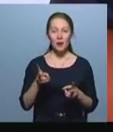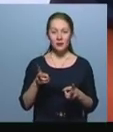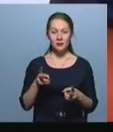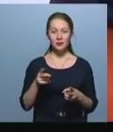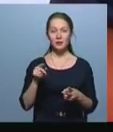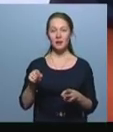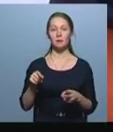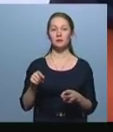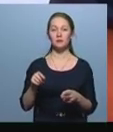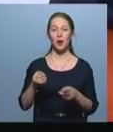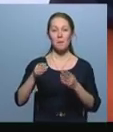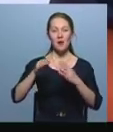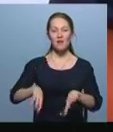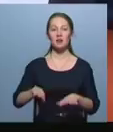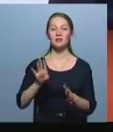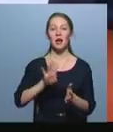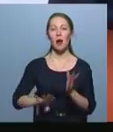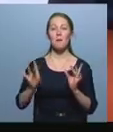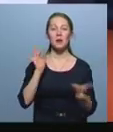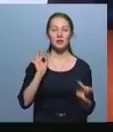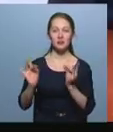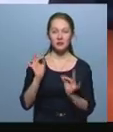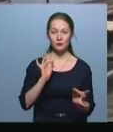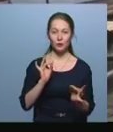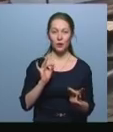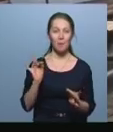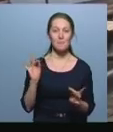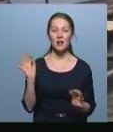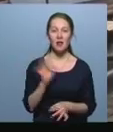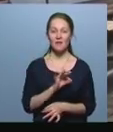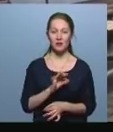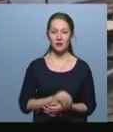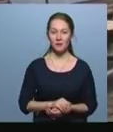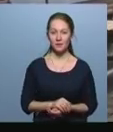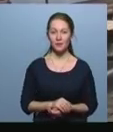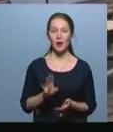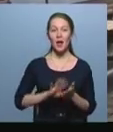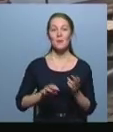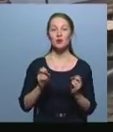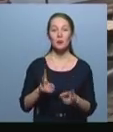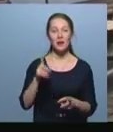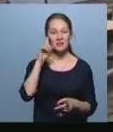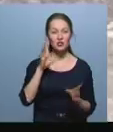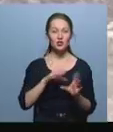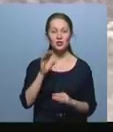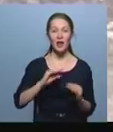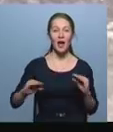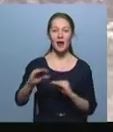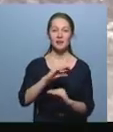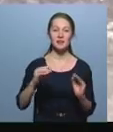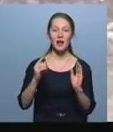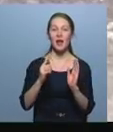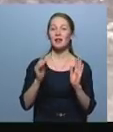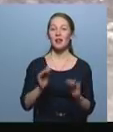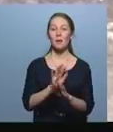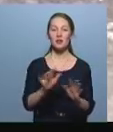проваливается без характерного трескания, мгновенно. Безопасным считается панцирь толщиной не менее 7